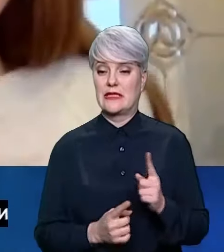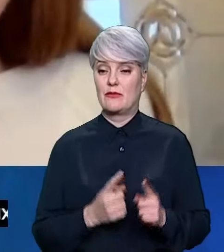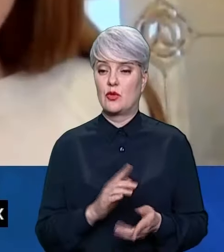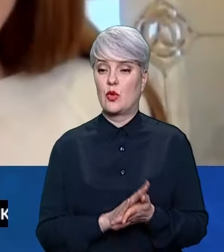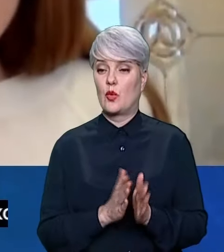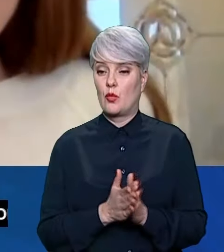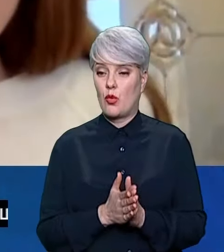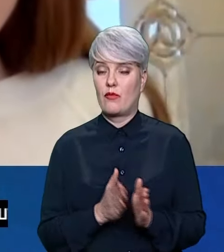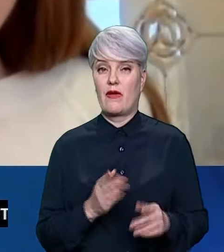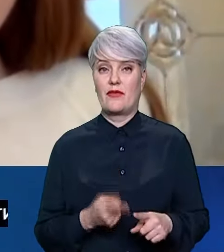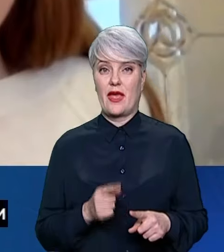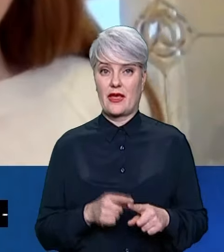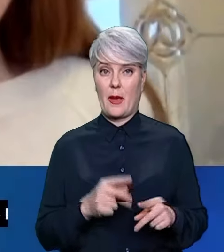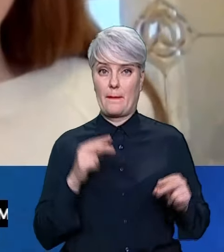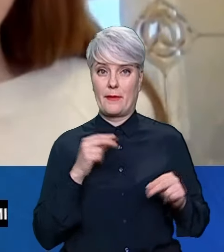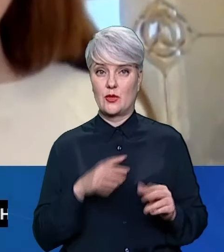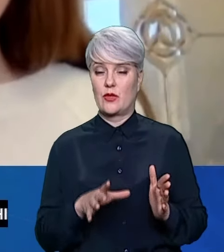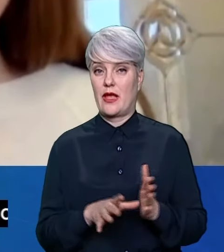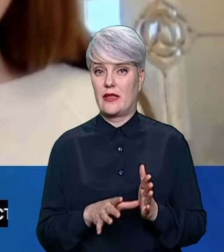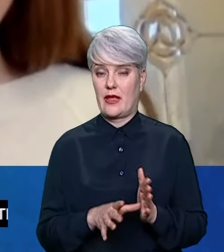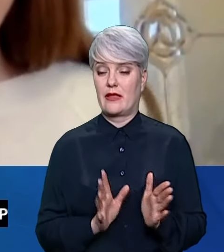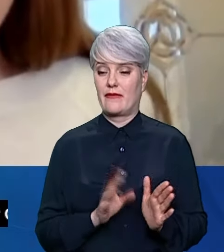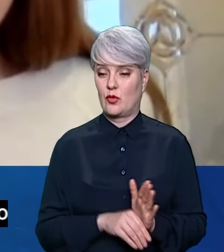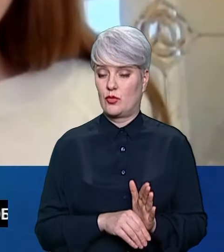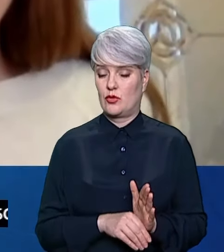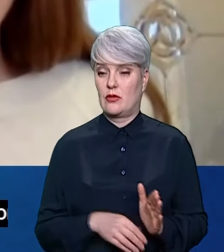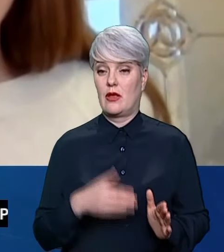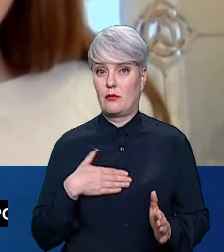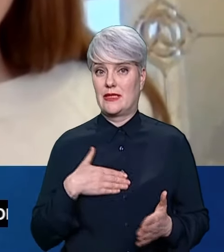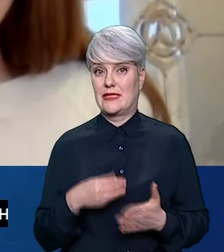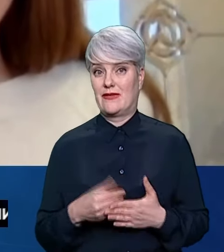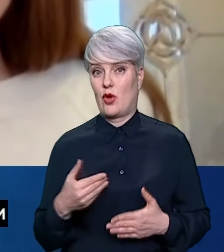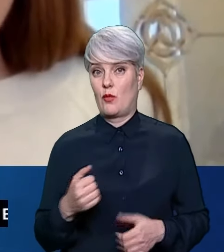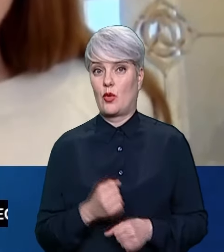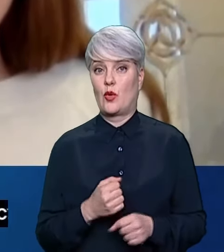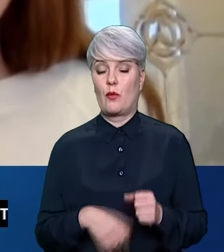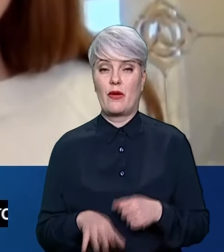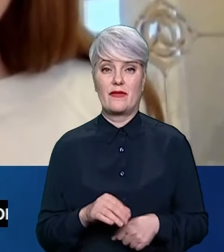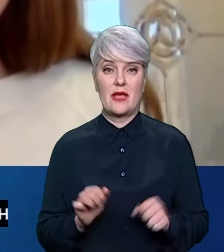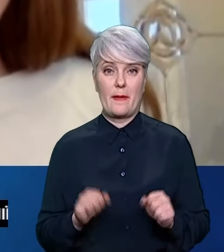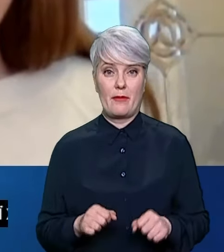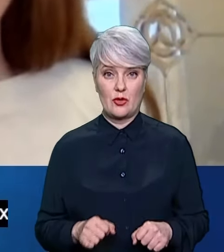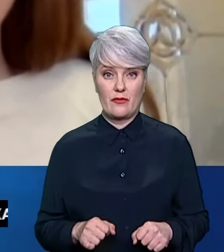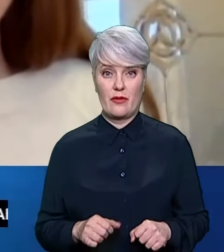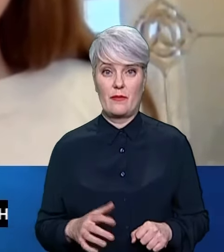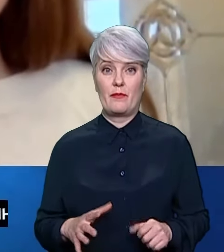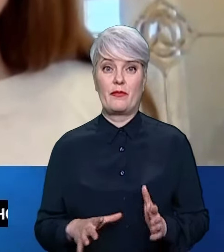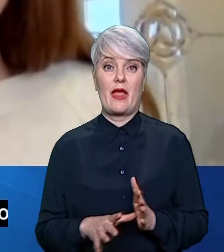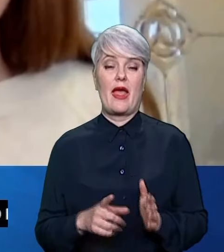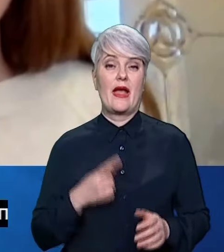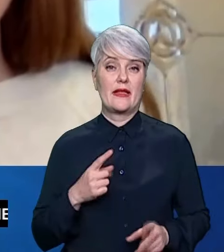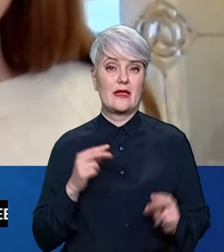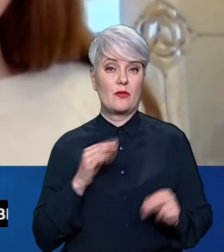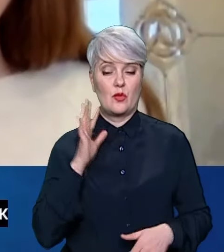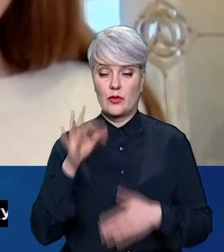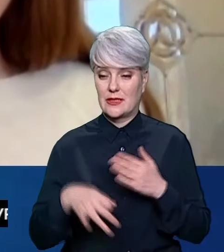змінюються умови, в яких працюють і енергетики в тому числі. Тому ми зі свого боку робимо все можливе, там енергетики працюють